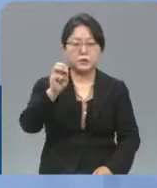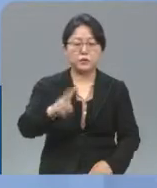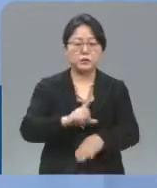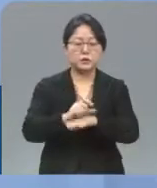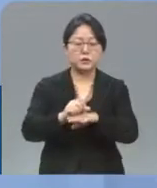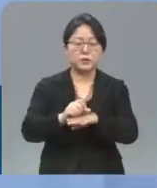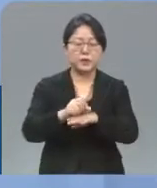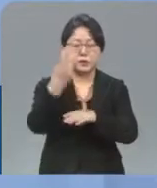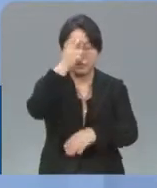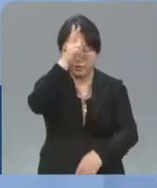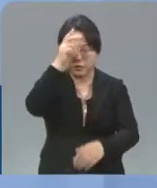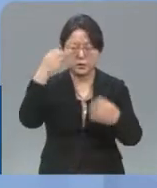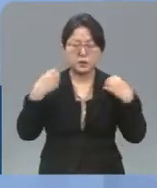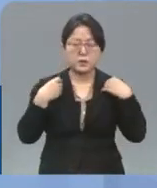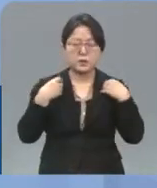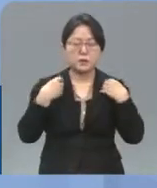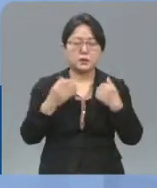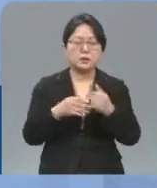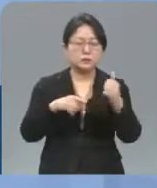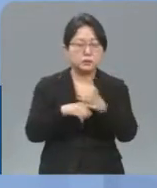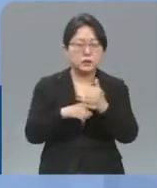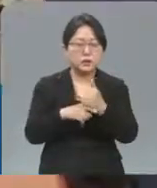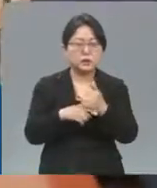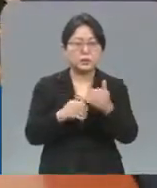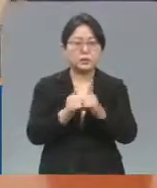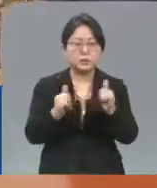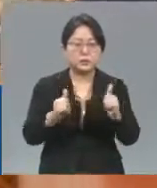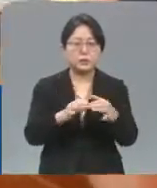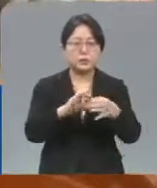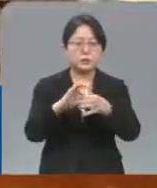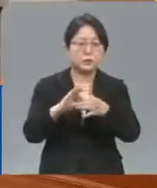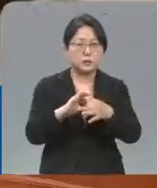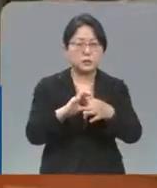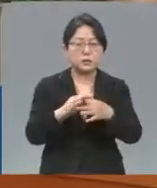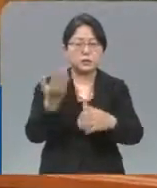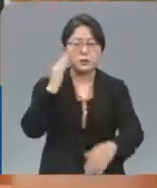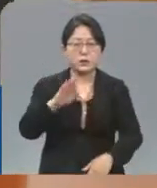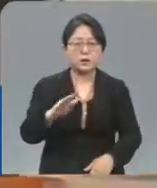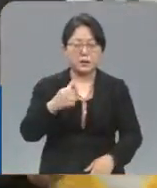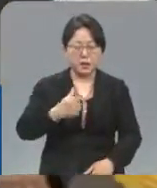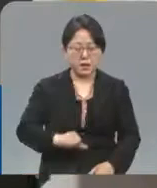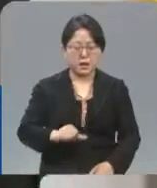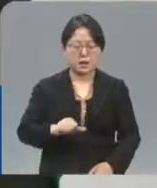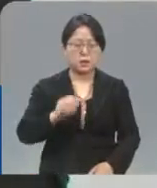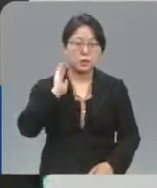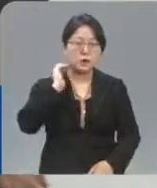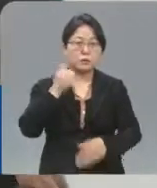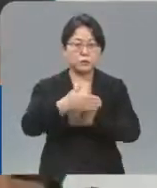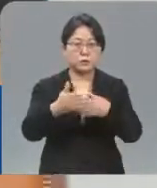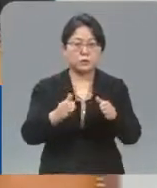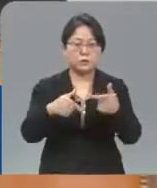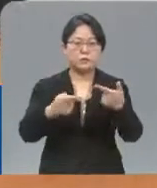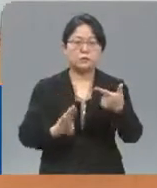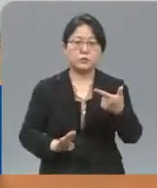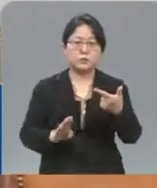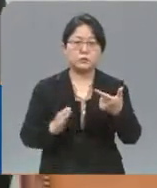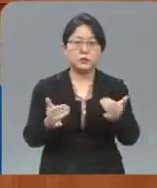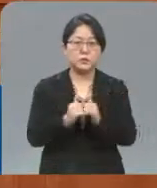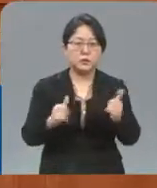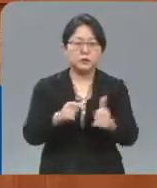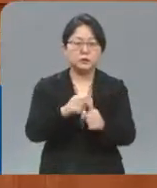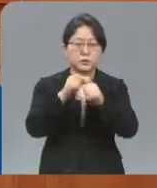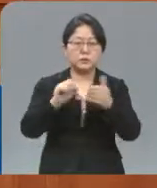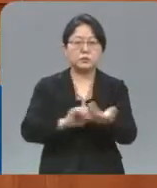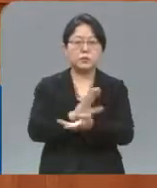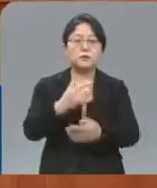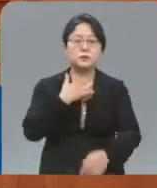광주지검에 근무할 당시에 검찰 수사관으로 일하면서 인연을 맺었고 최근 아들이 대통령실 6급 직원으로 채용돼 논란이